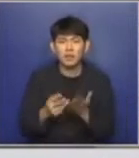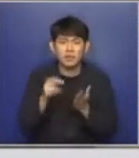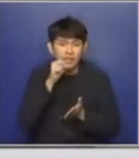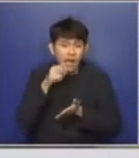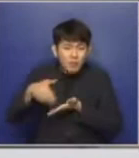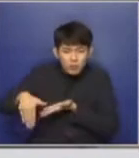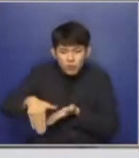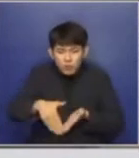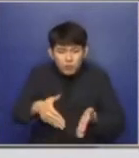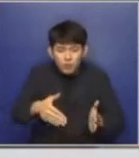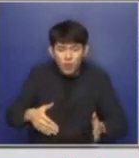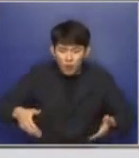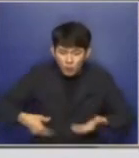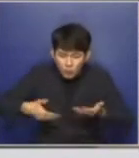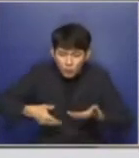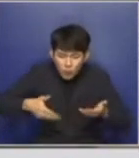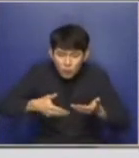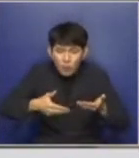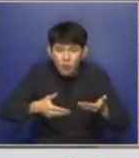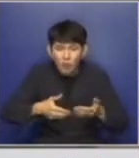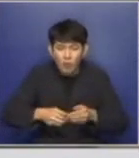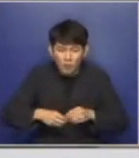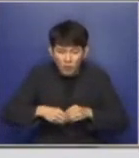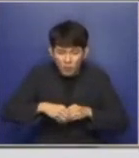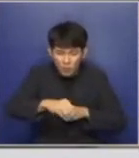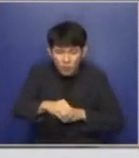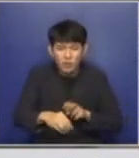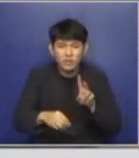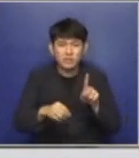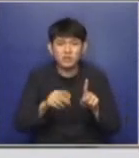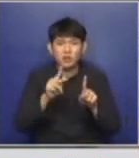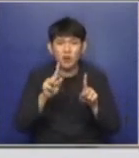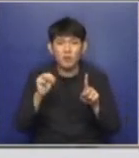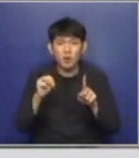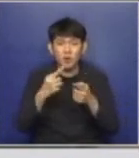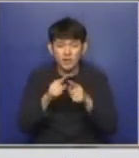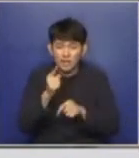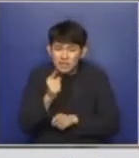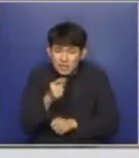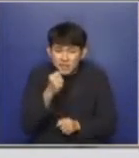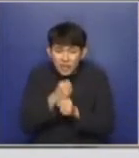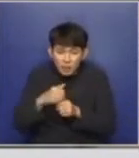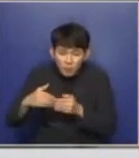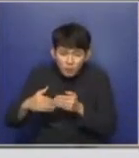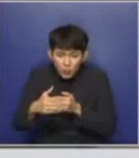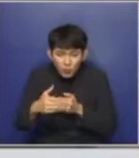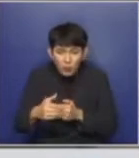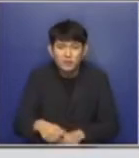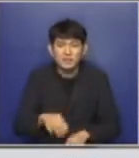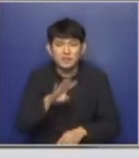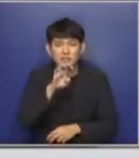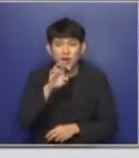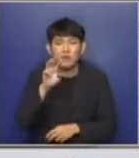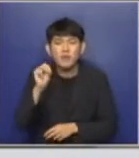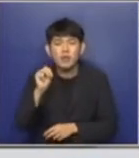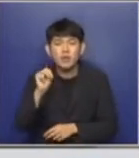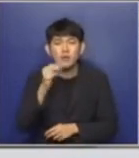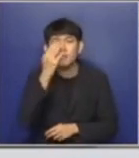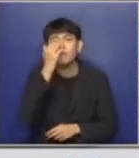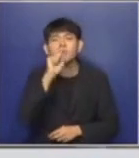ำห้วยนะครับยาวประมาณกิโลนึงแต่ไปขุดประมาณ400 500เมตรเพื่ออะไรเ